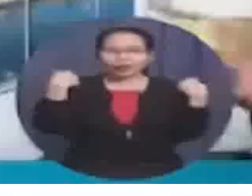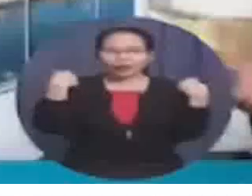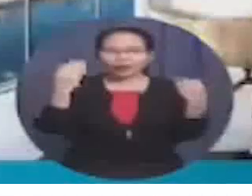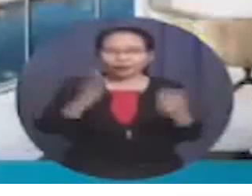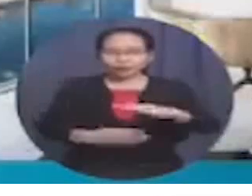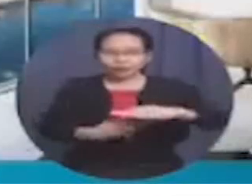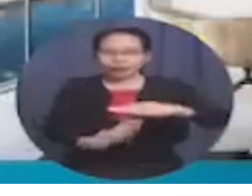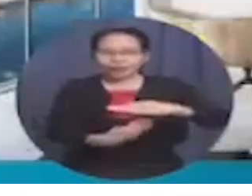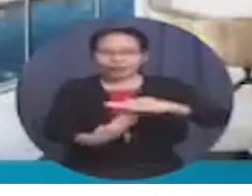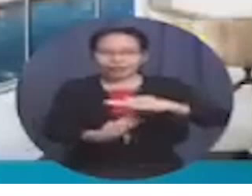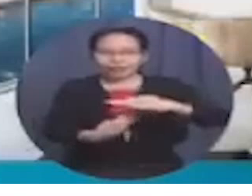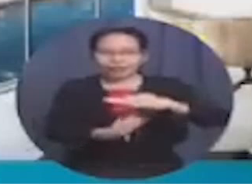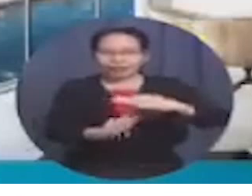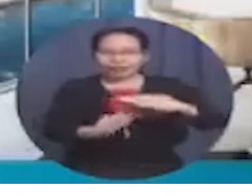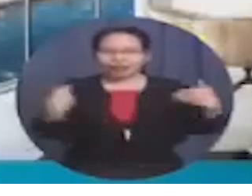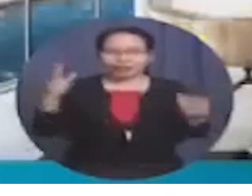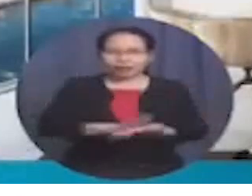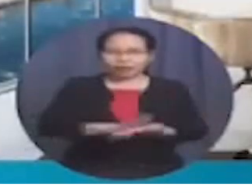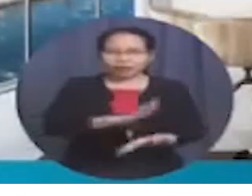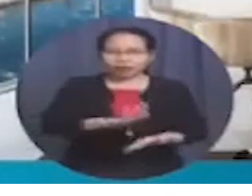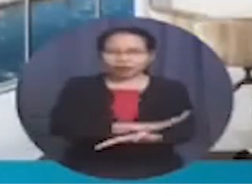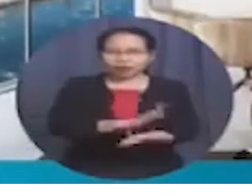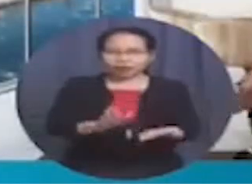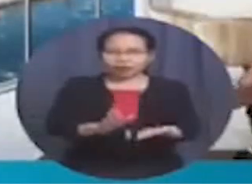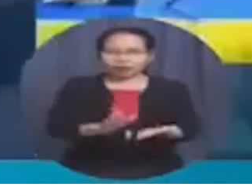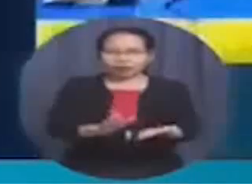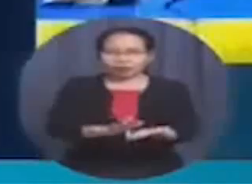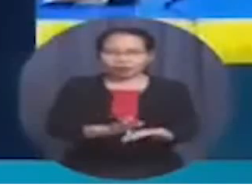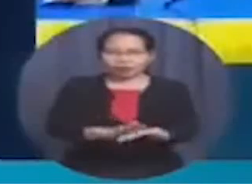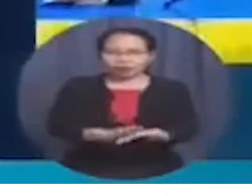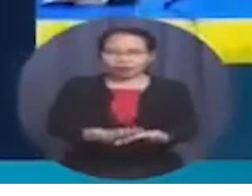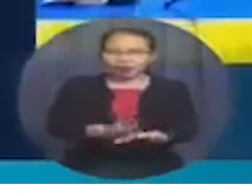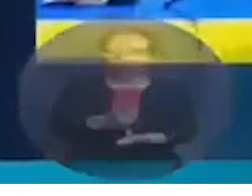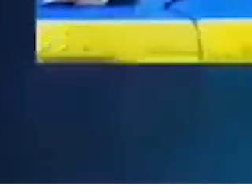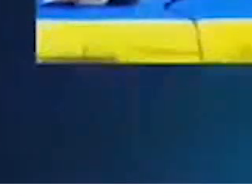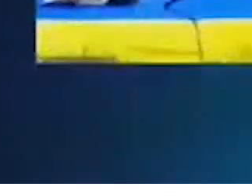dokumento? Hindi akin to, pasugo nyo ito. Ang sabi ng pasugo nyo,